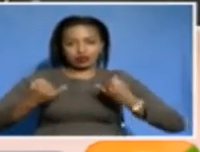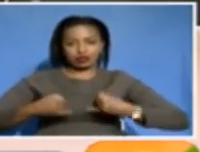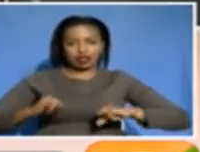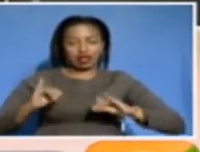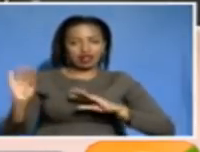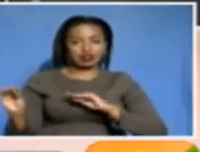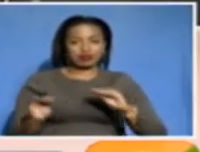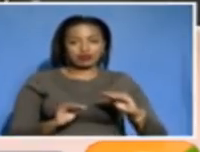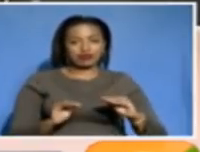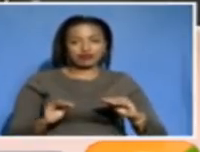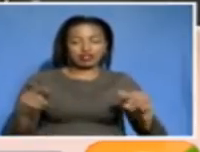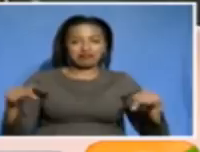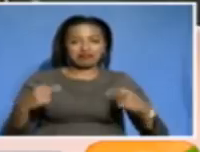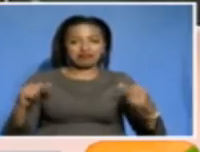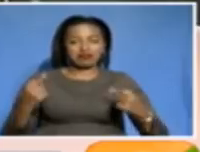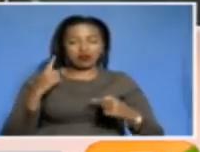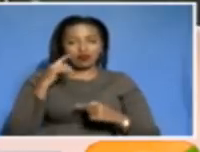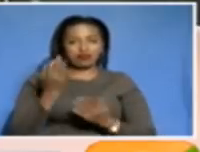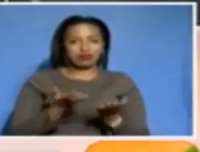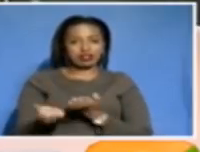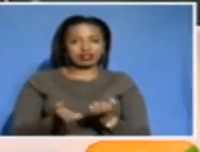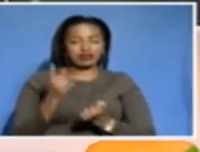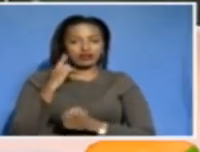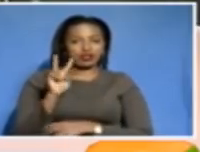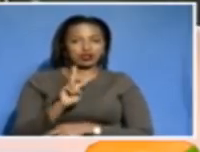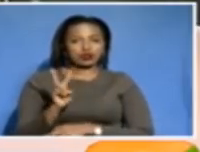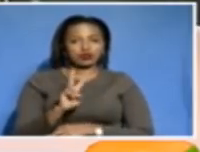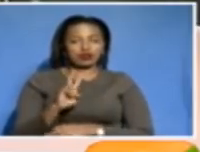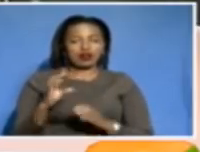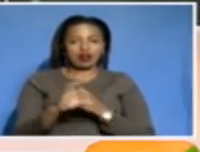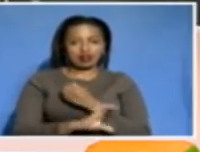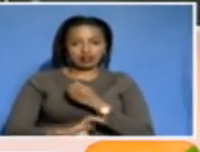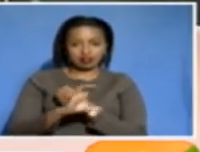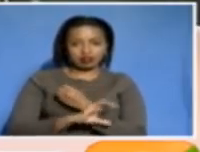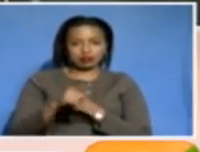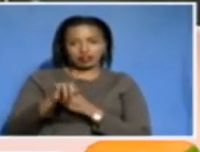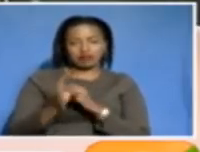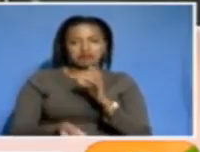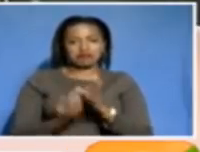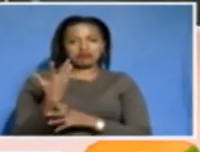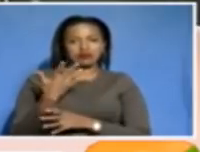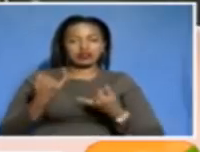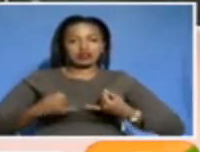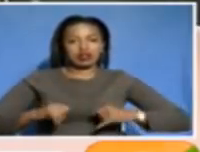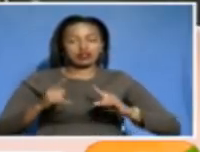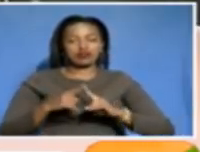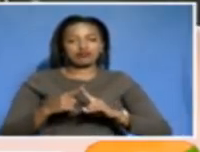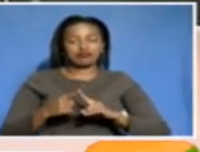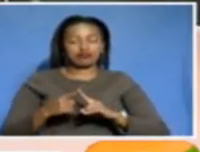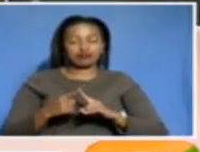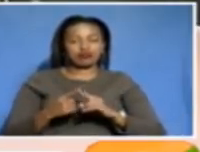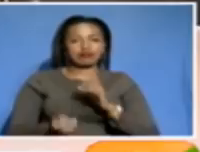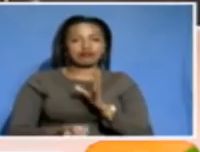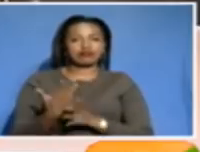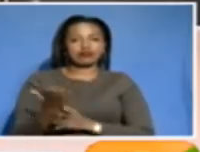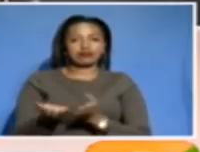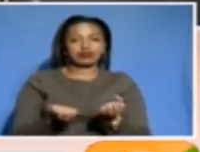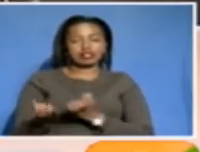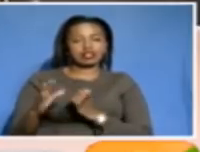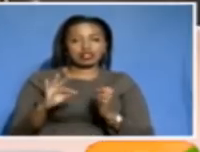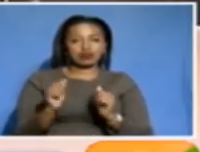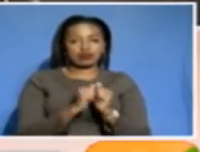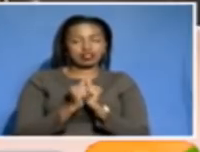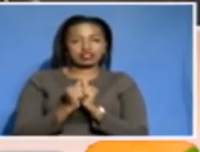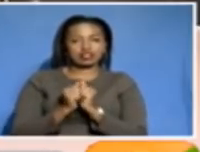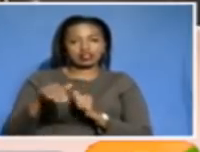kibiashara baina ya mataifa haya mawili. Wakizungumza katika hafla ya kuzindua kituo cha huduma za pamoja katika mji wa mpakani wa Namanga, marais